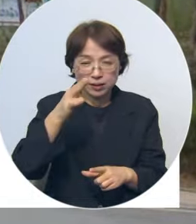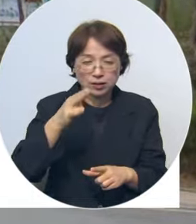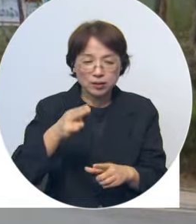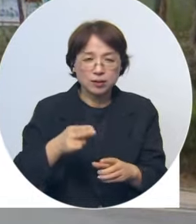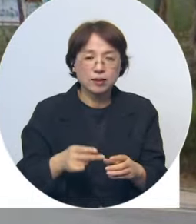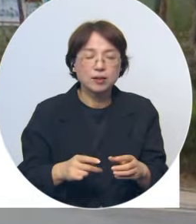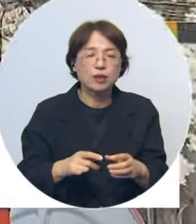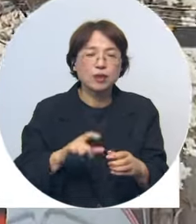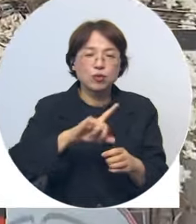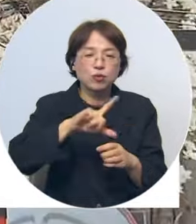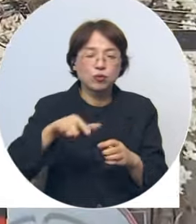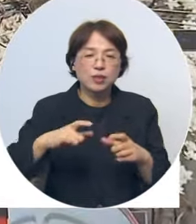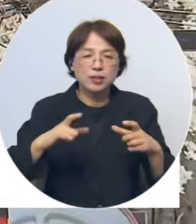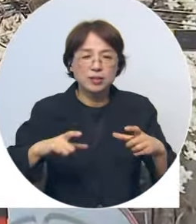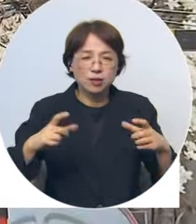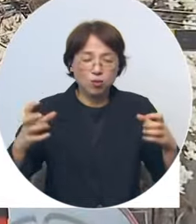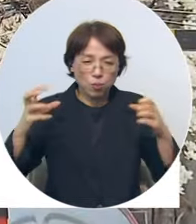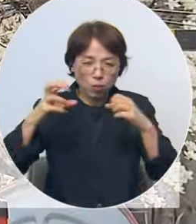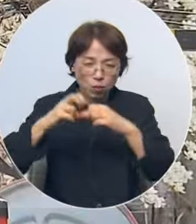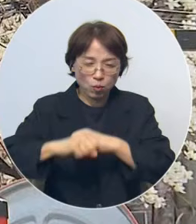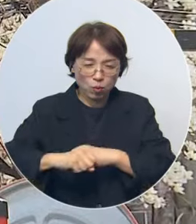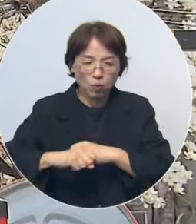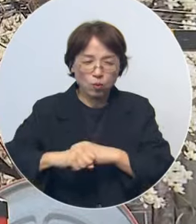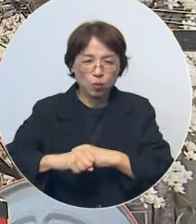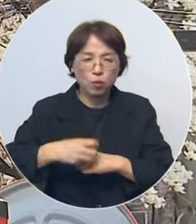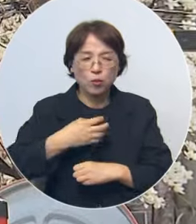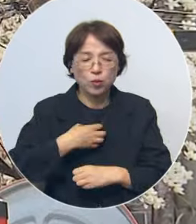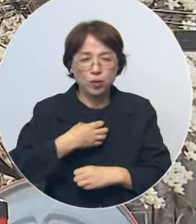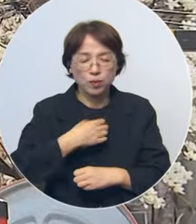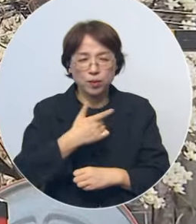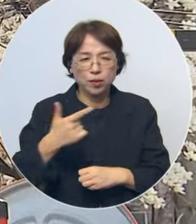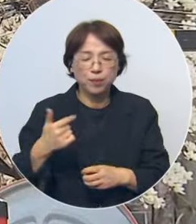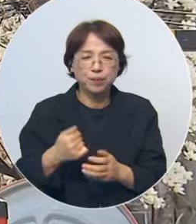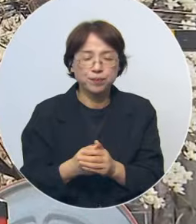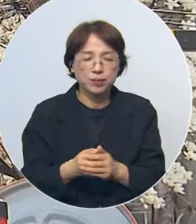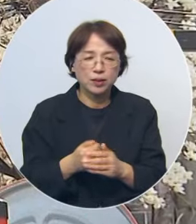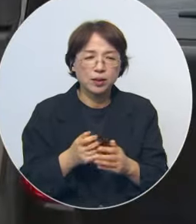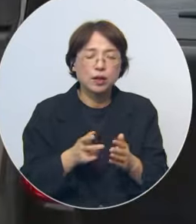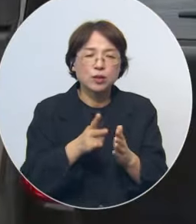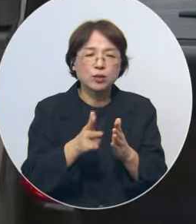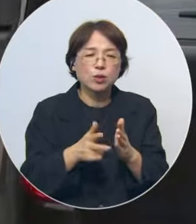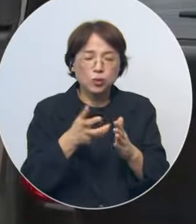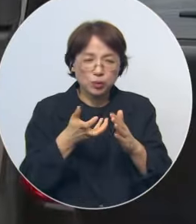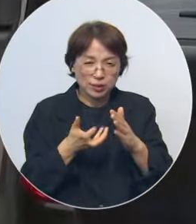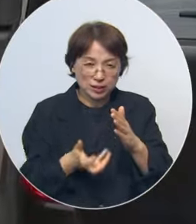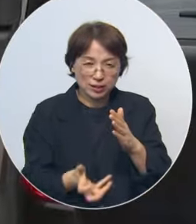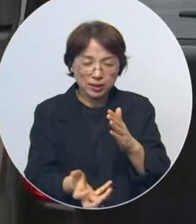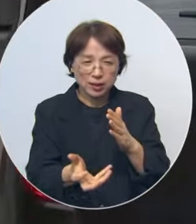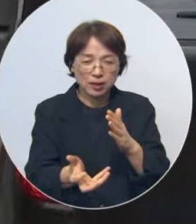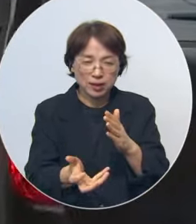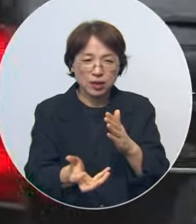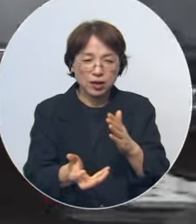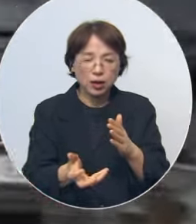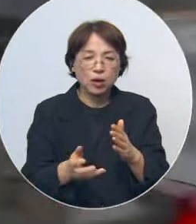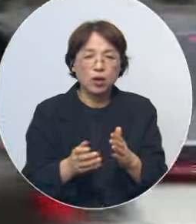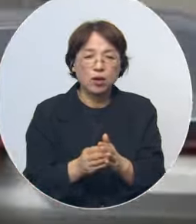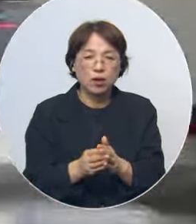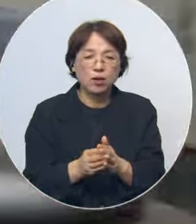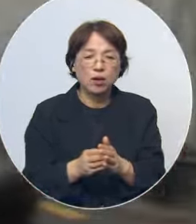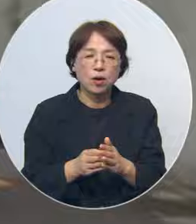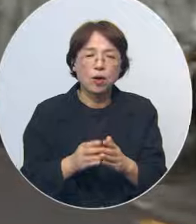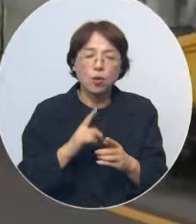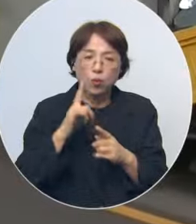지역의 쇠퇴를 가속화한다는 지적에 따라 정부가 추진하는 철도 지하와 통합개발 1차 선도사업 공모에